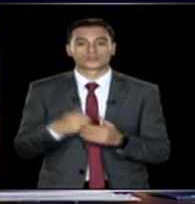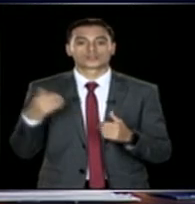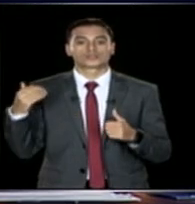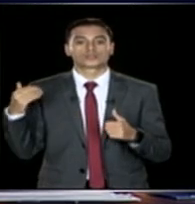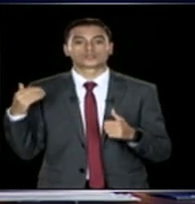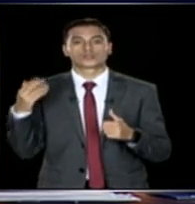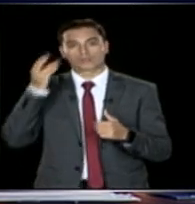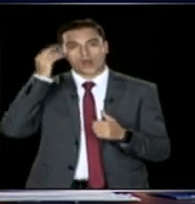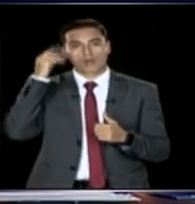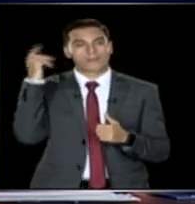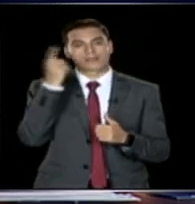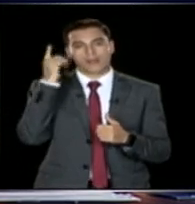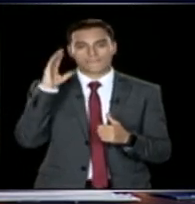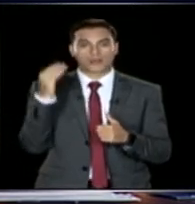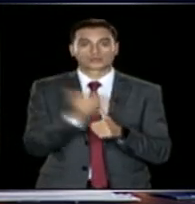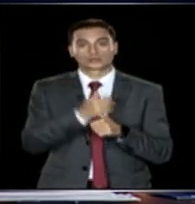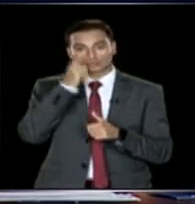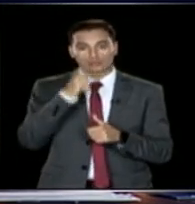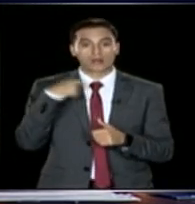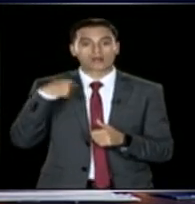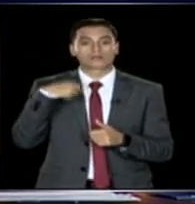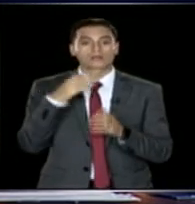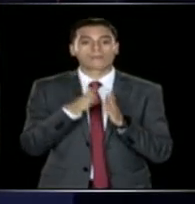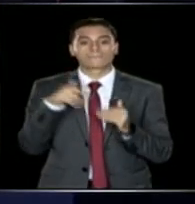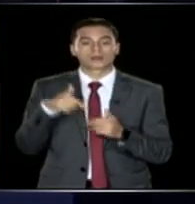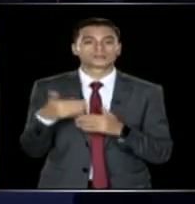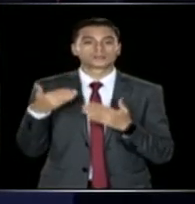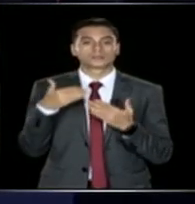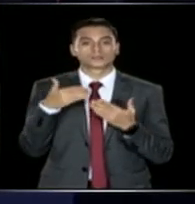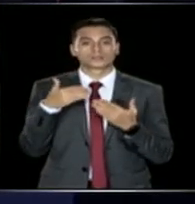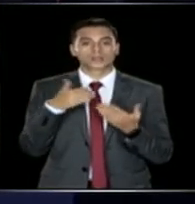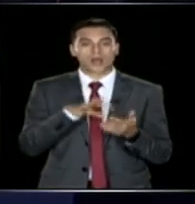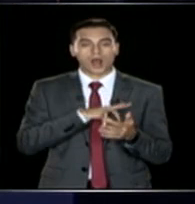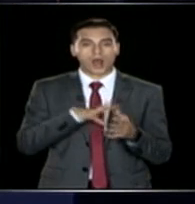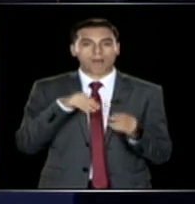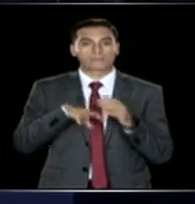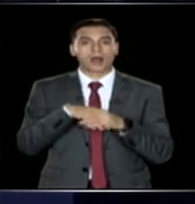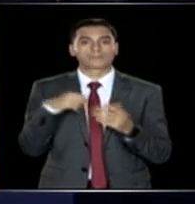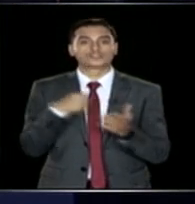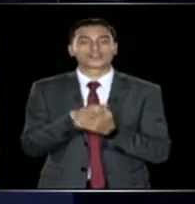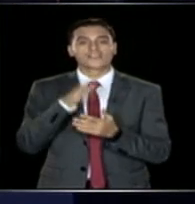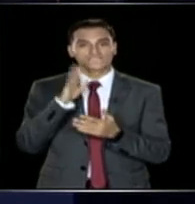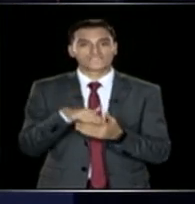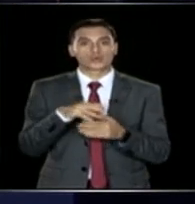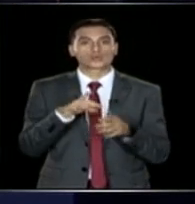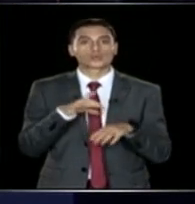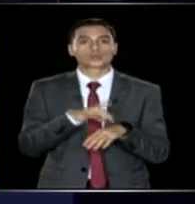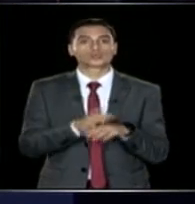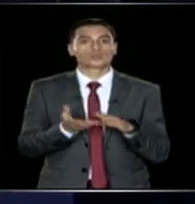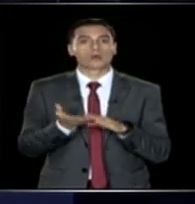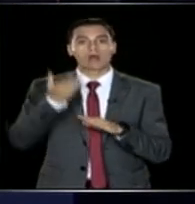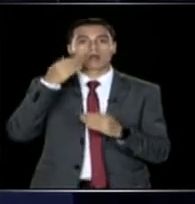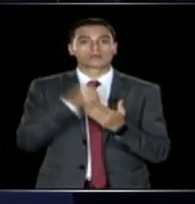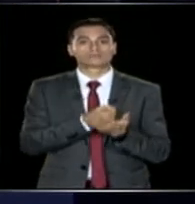معلومات عامة، زوجة أحد رؤساء مصر حصلت على الدكتوراه في النقد الأدبي عام